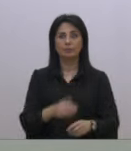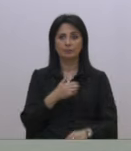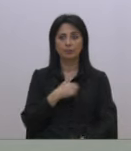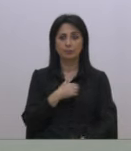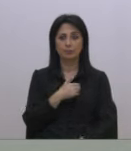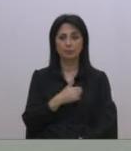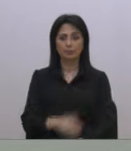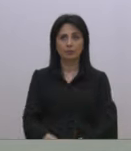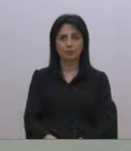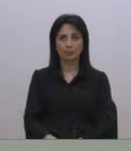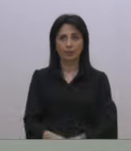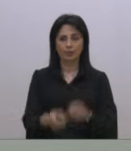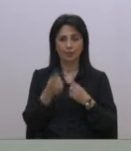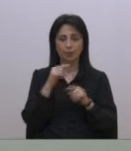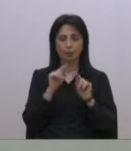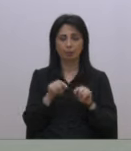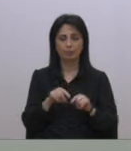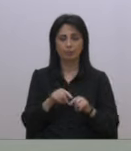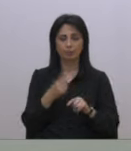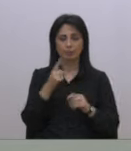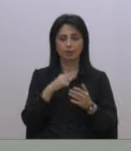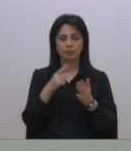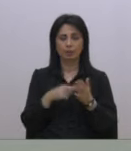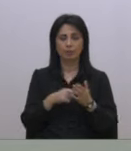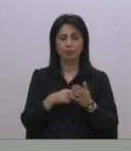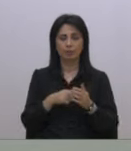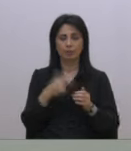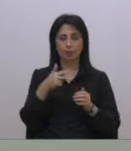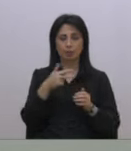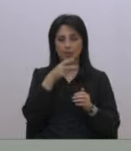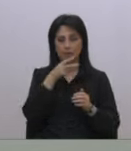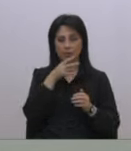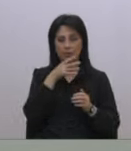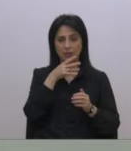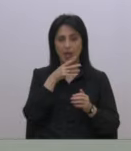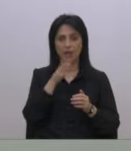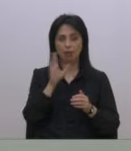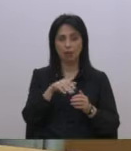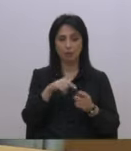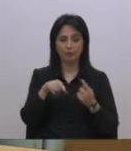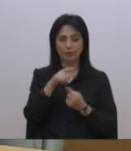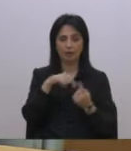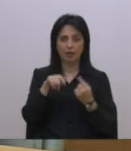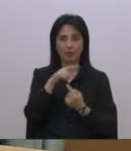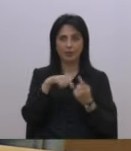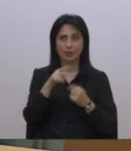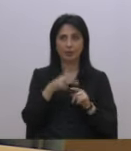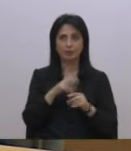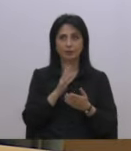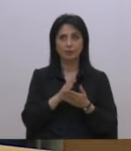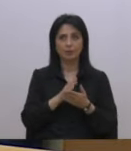მინდა დავუბრუნდე ერთ საკითხს, რომელიც 30 წელია სულ ტრიალებს ჩვენს ირგვლივ, ეს